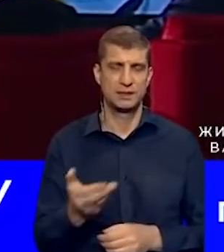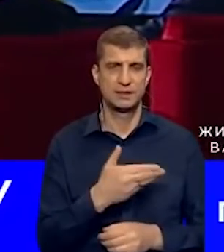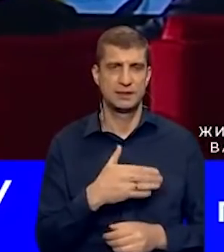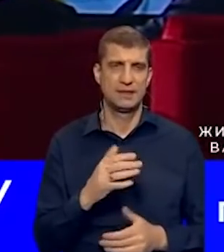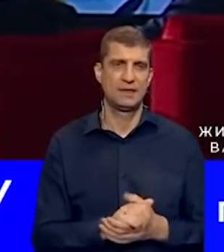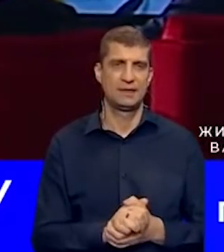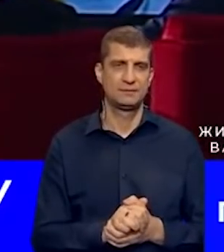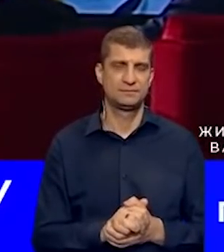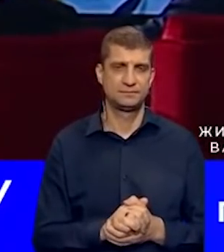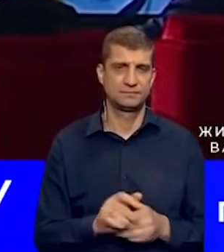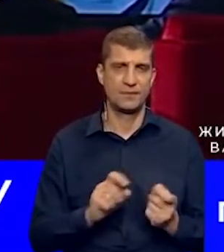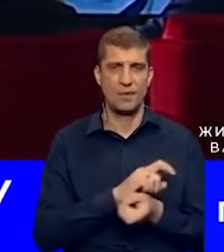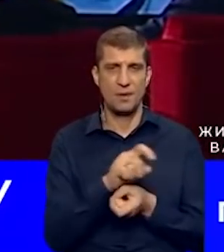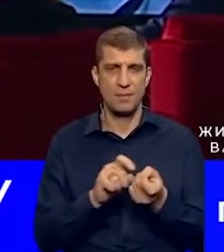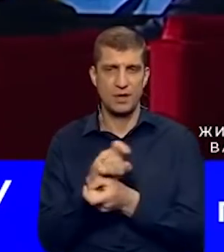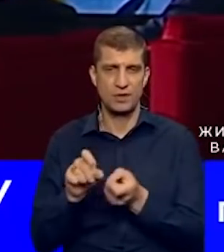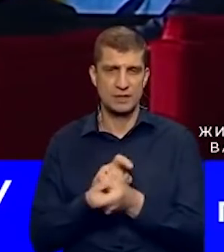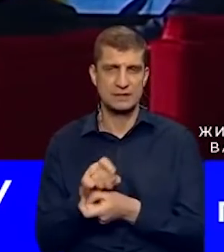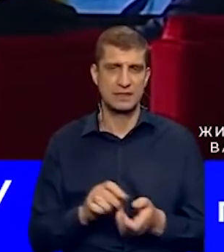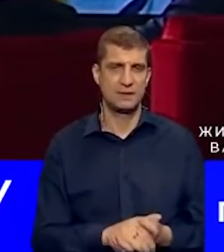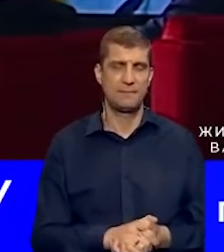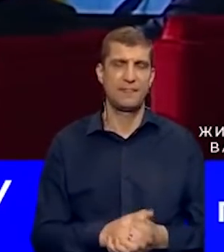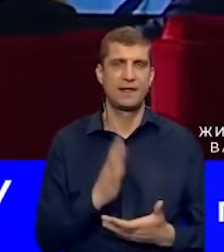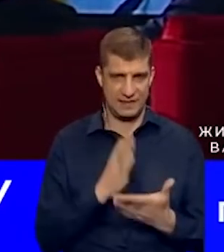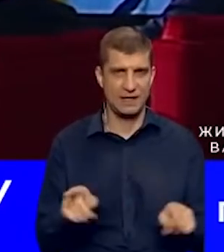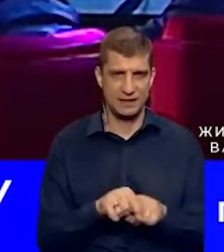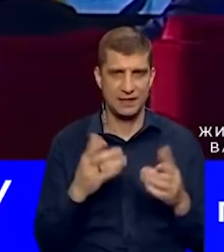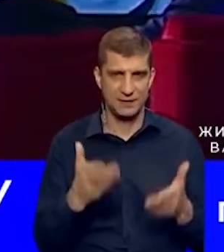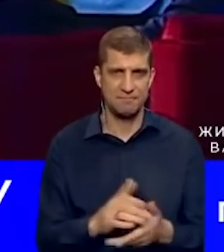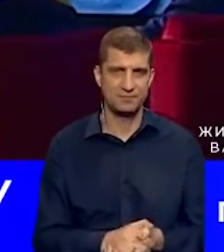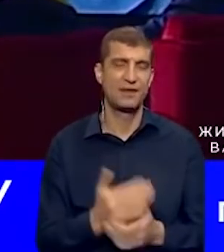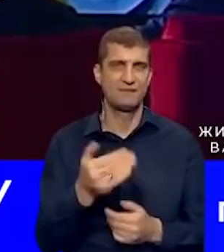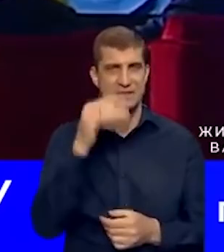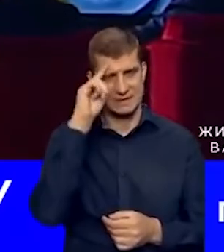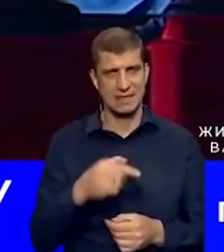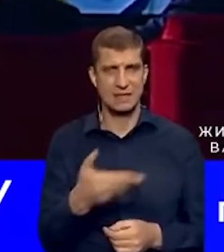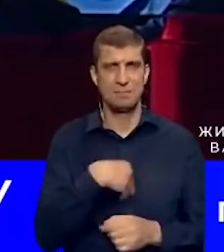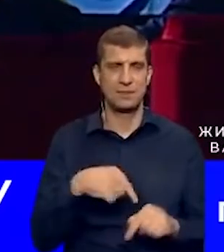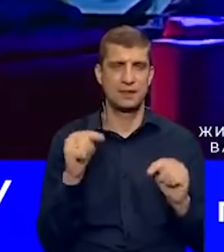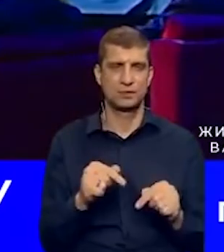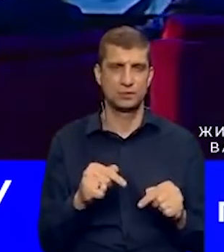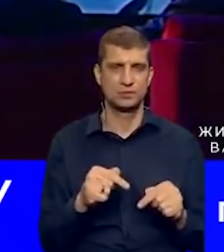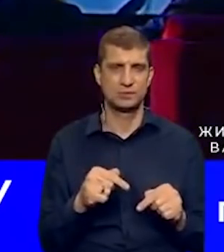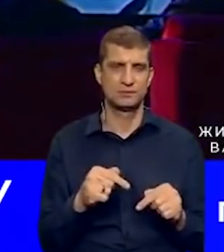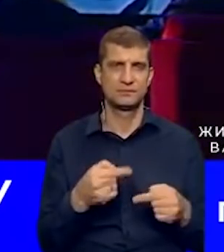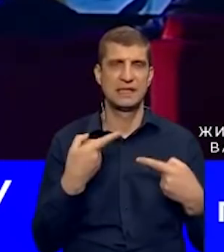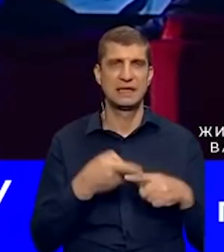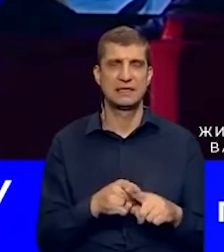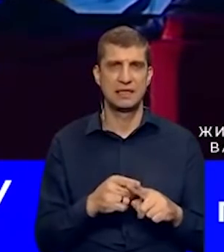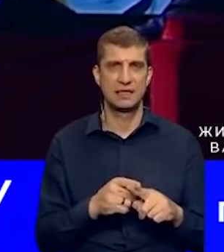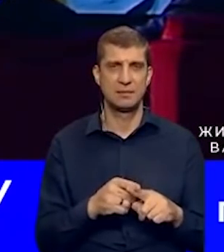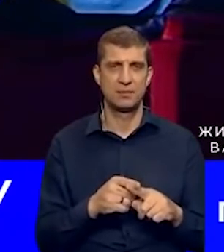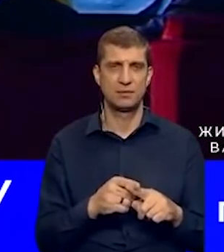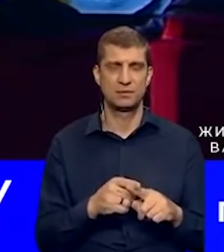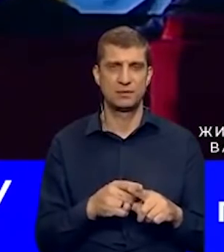кістки. Правильно? То є таке, да? Ну, ви знаєте, ми тут ділимо пальму первенства з